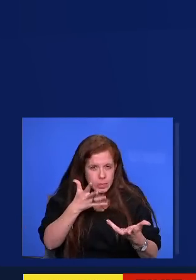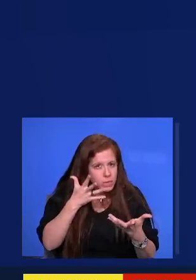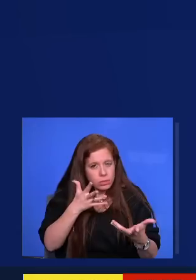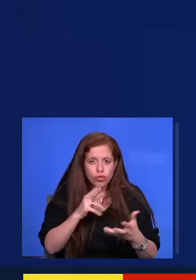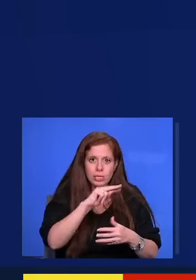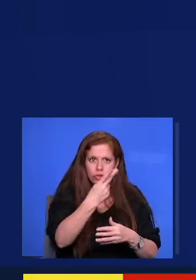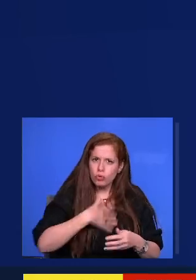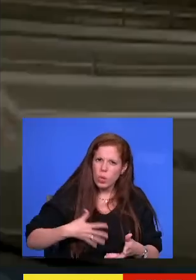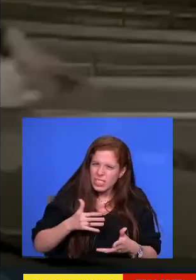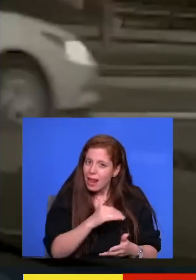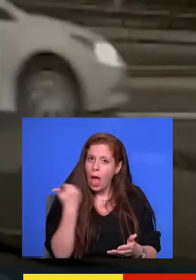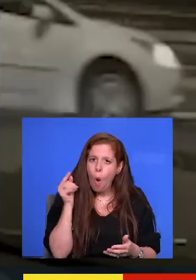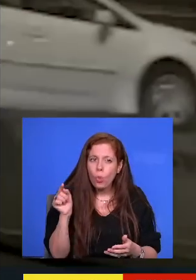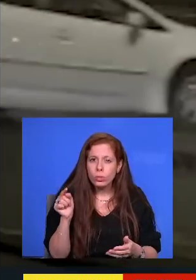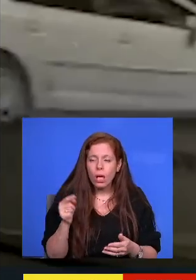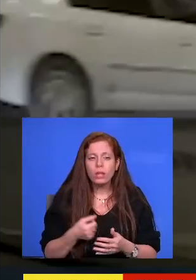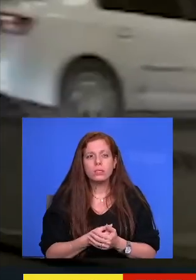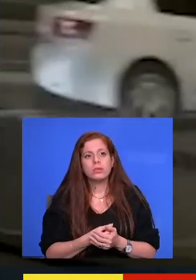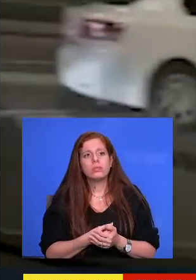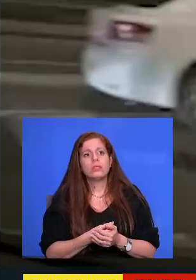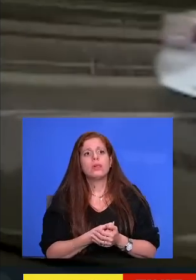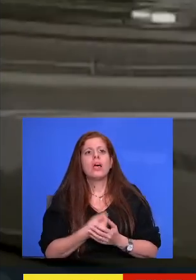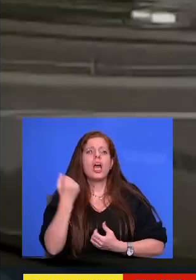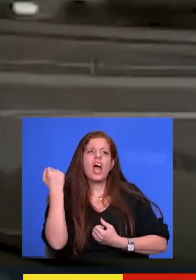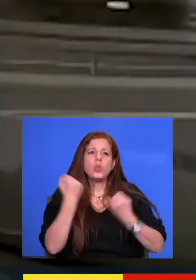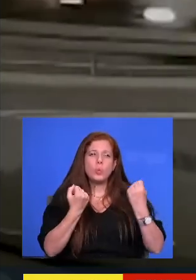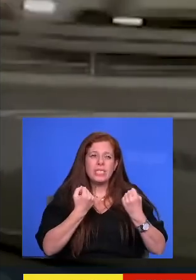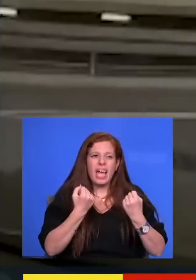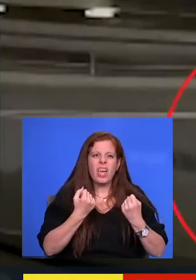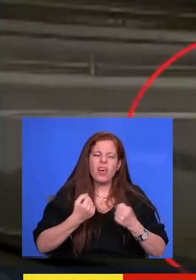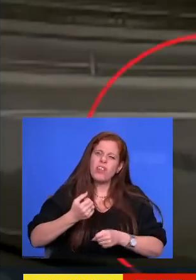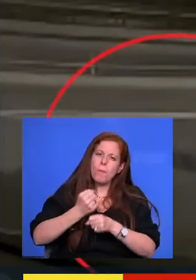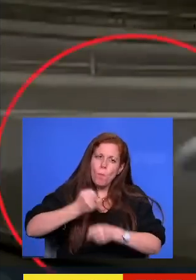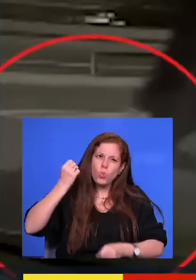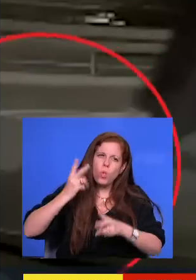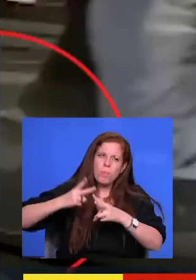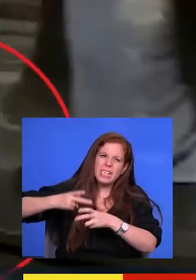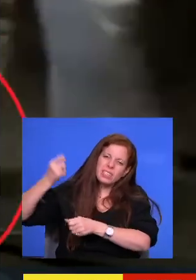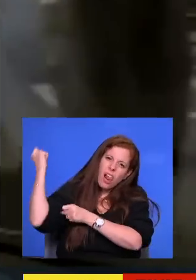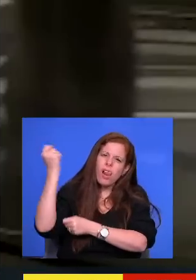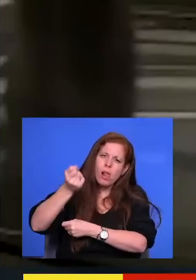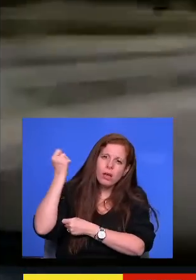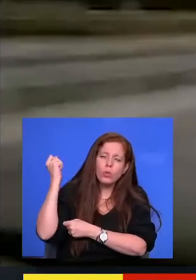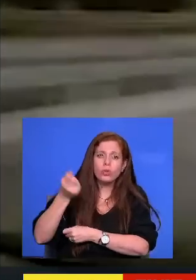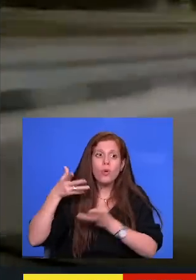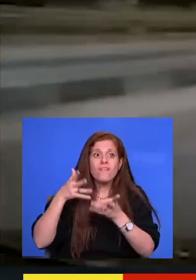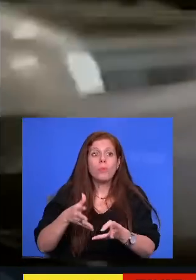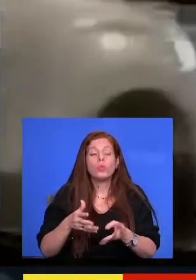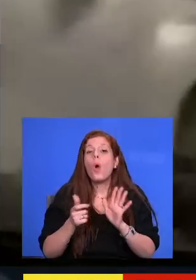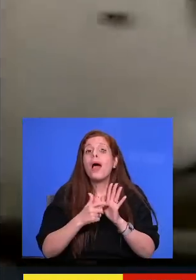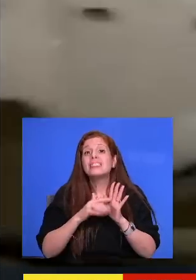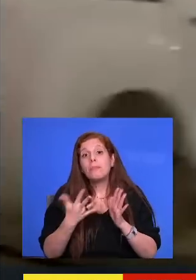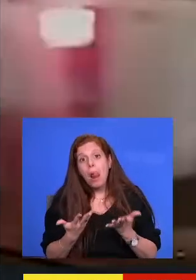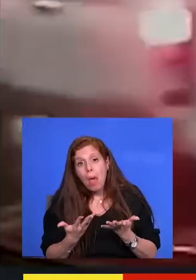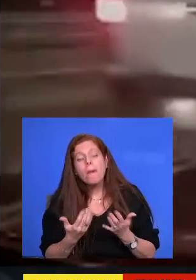שני, שרוצה להרוג אותך. נוסעי הרכב תוקפים אותו בעזרת מוטות ברזל שהם מוציאים מארגז הטנדר. הסיבה היא ככל הנראה העובדה שהוא